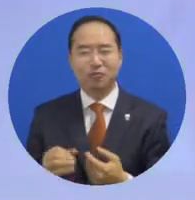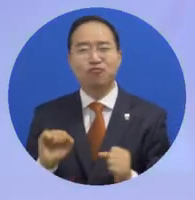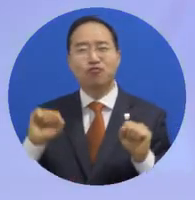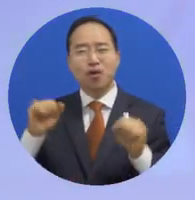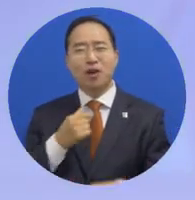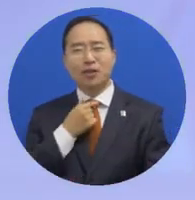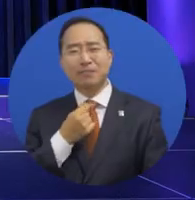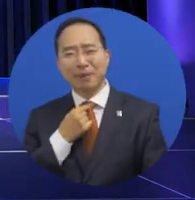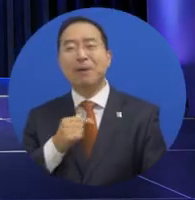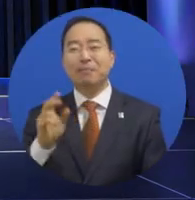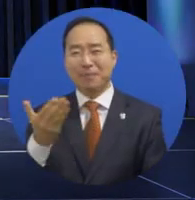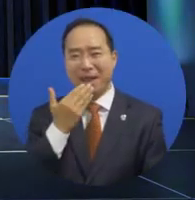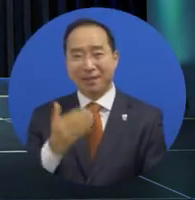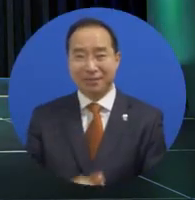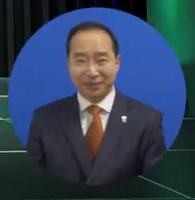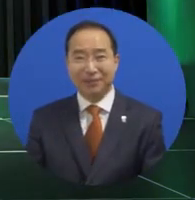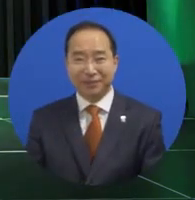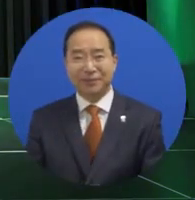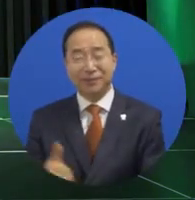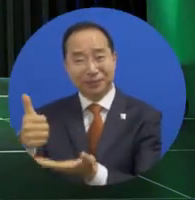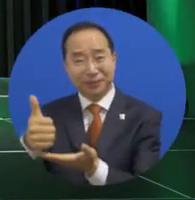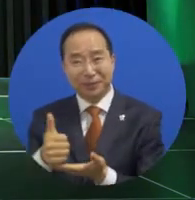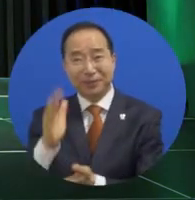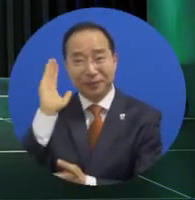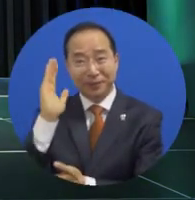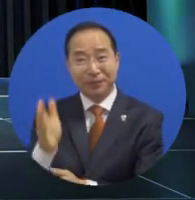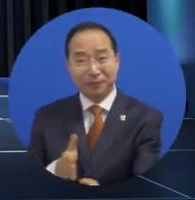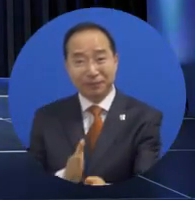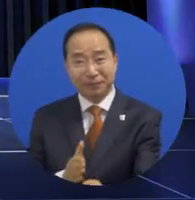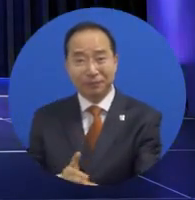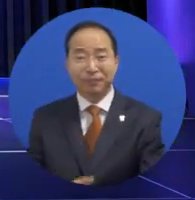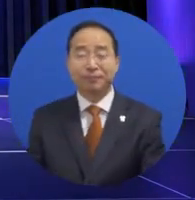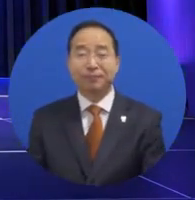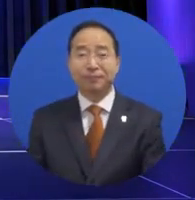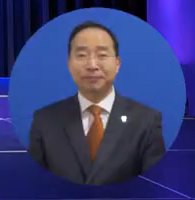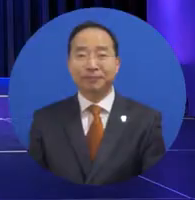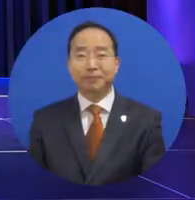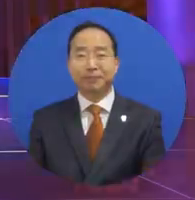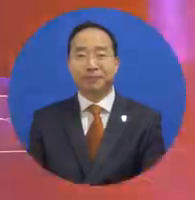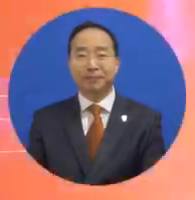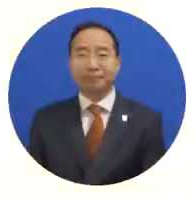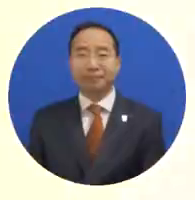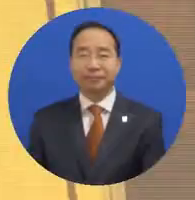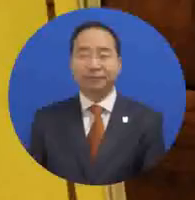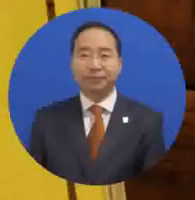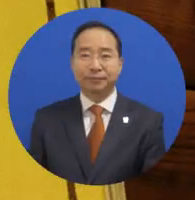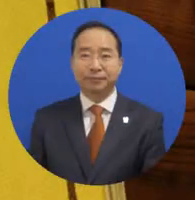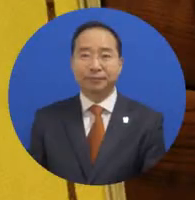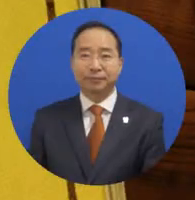바로 운동하고 싶어서요. 그럼 빨리 좀 가서 부탁드릴게요. 네, 고맙습니다. 네.